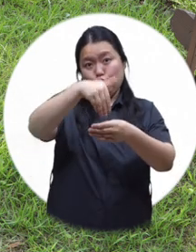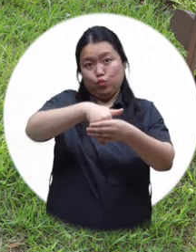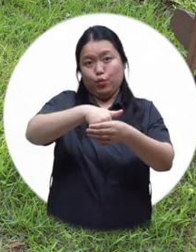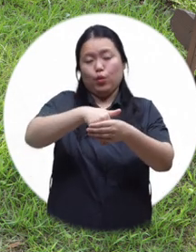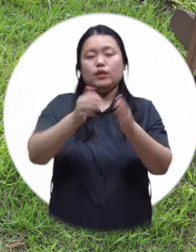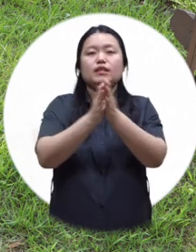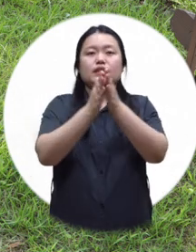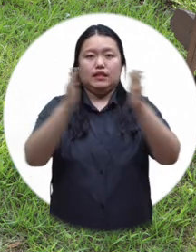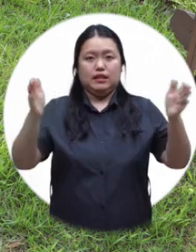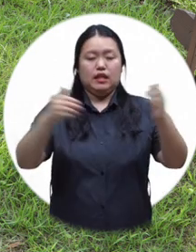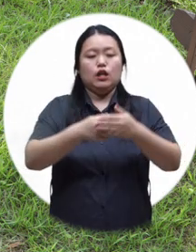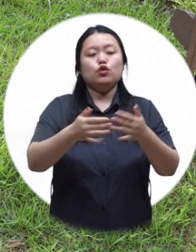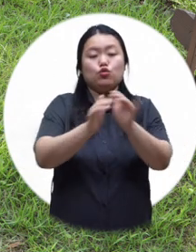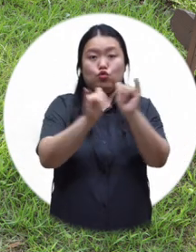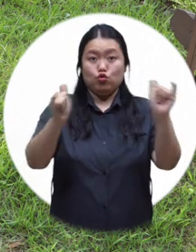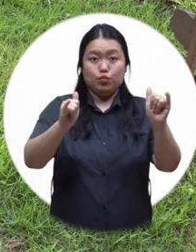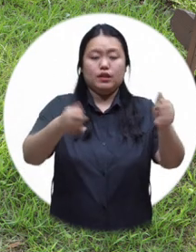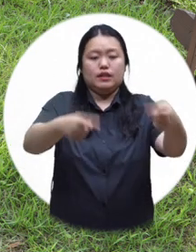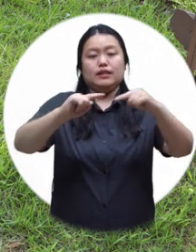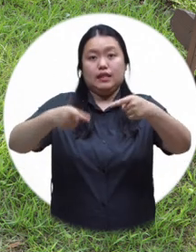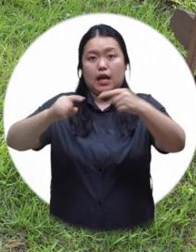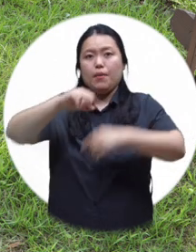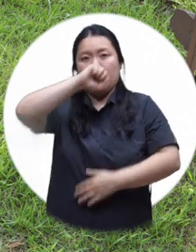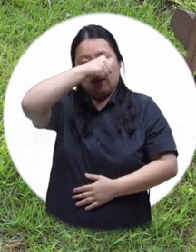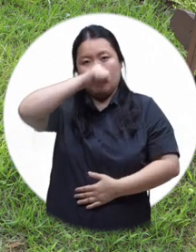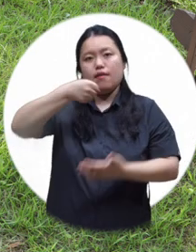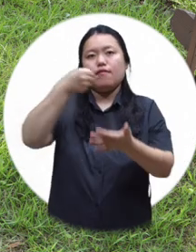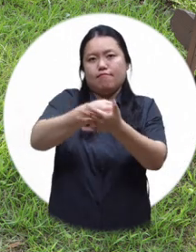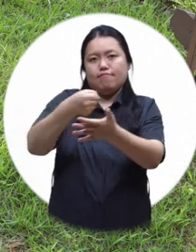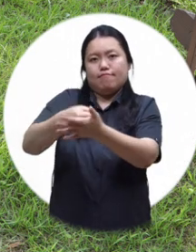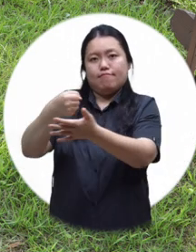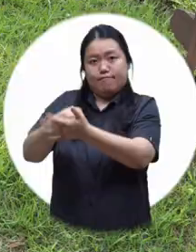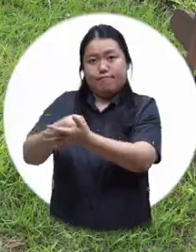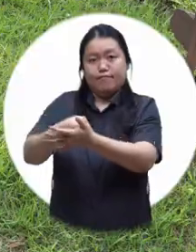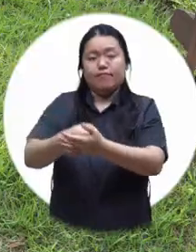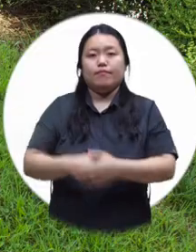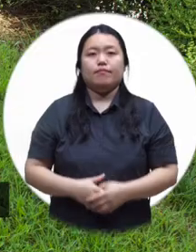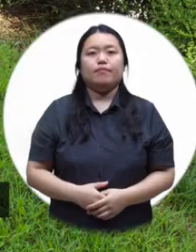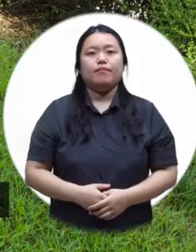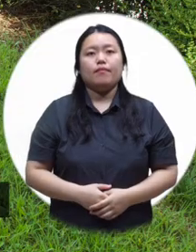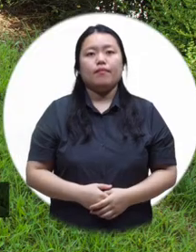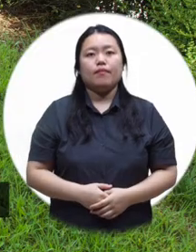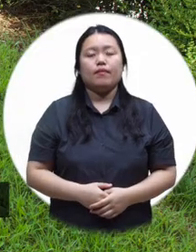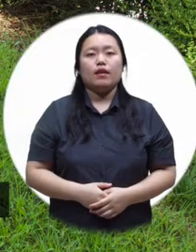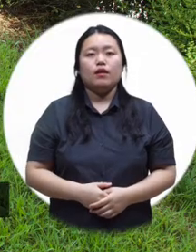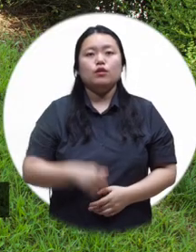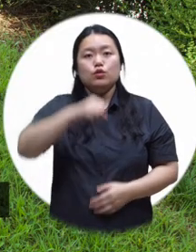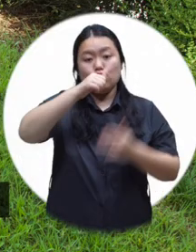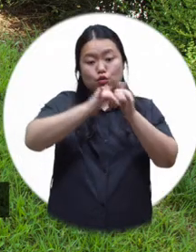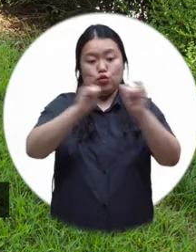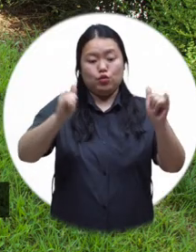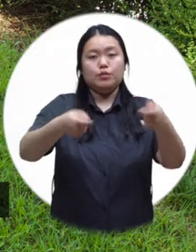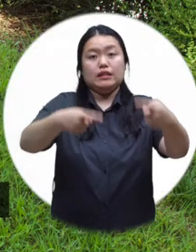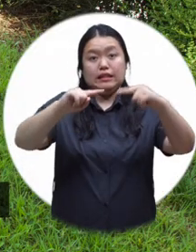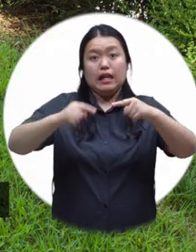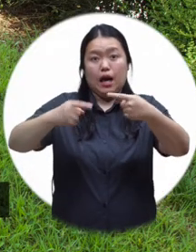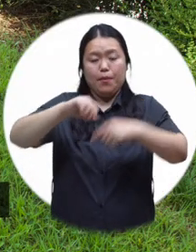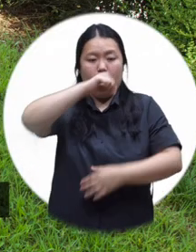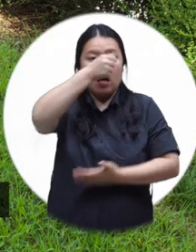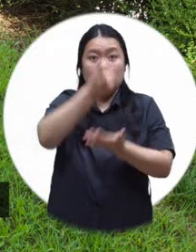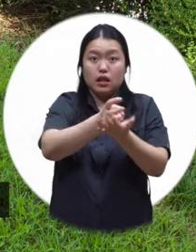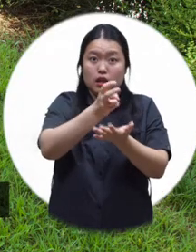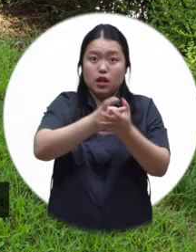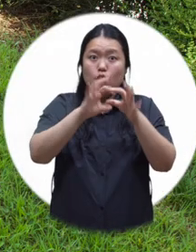반영해 예산을 편성하는 주민 참여 예산 제도를 운영하고 있습니다이 주민 참여 예산 제도에 시민들이